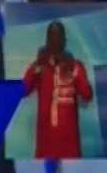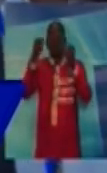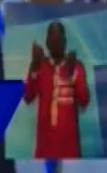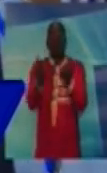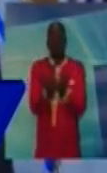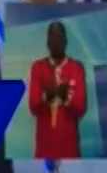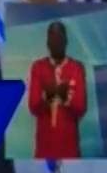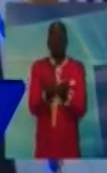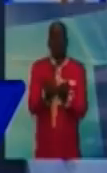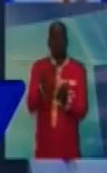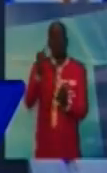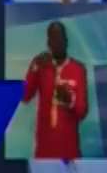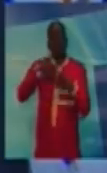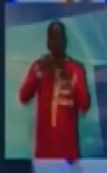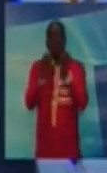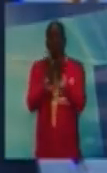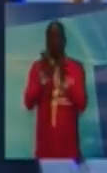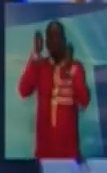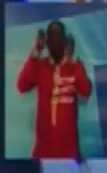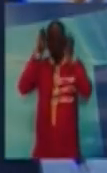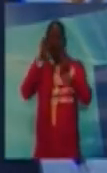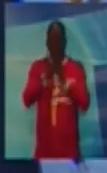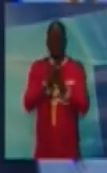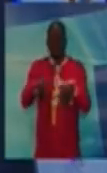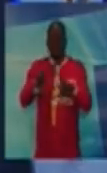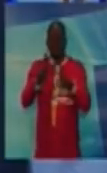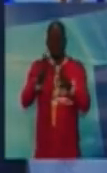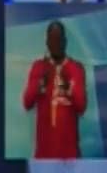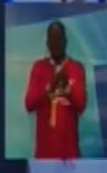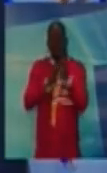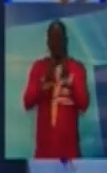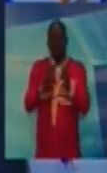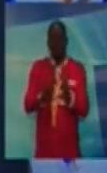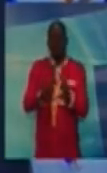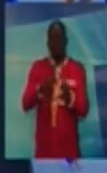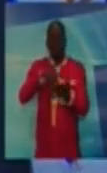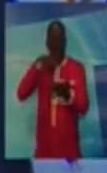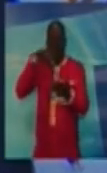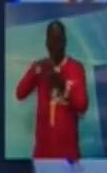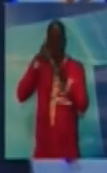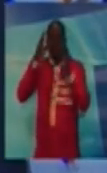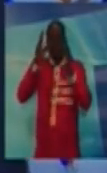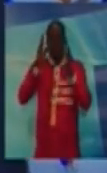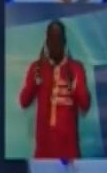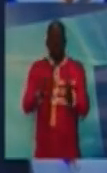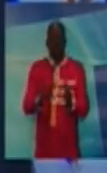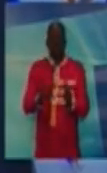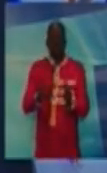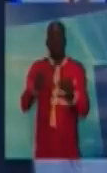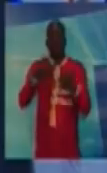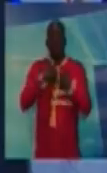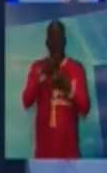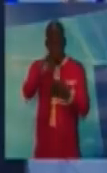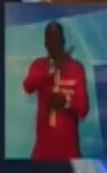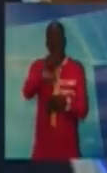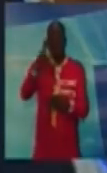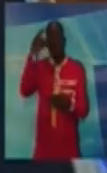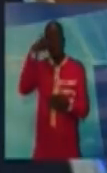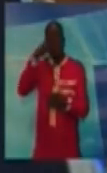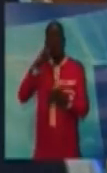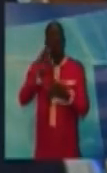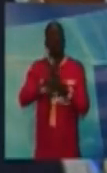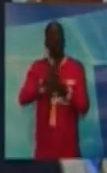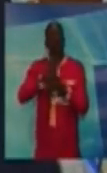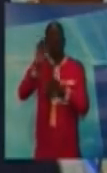Open Education et qui permet donc aux élèves et aux étudiants d'avoir en ligne les curricula pour se former.